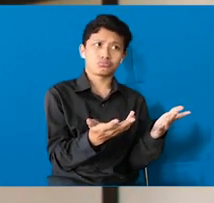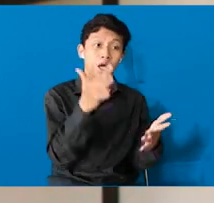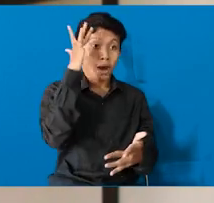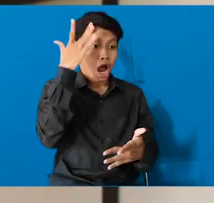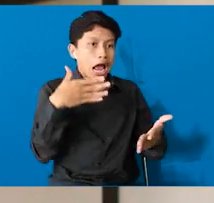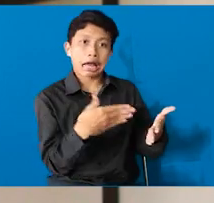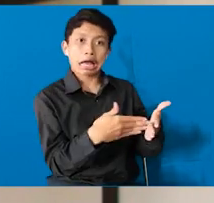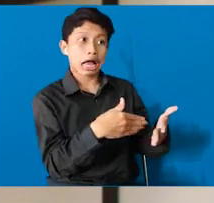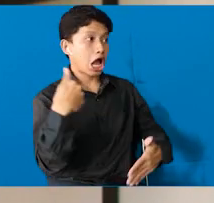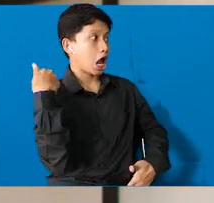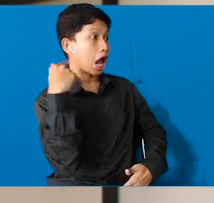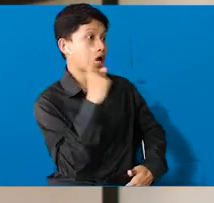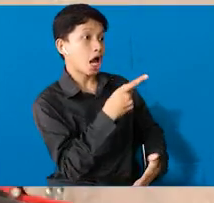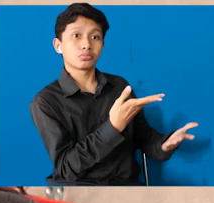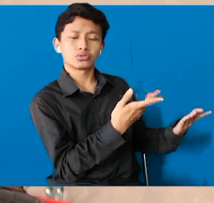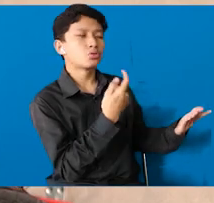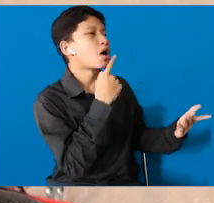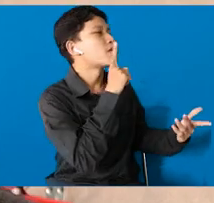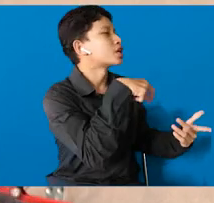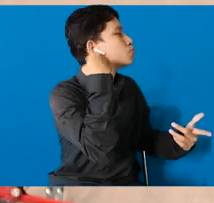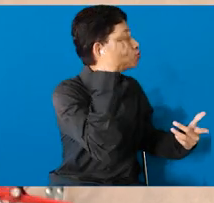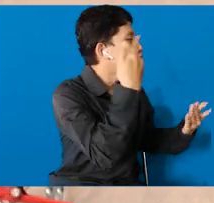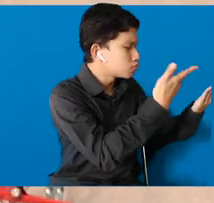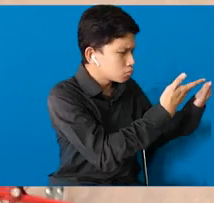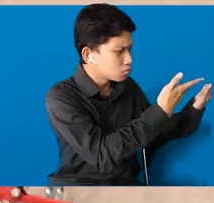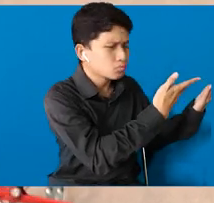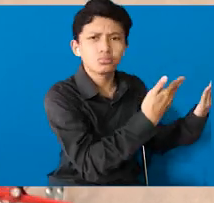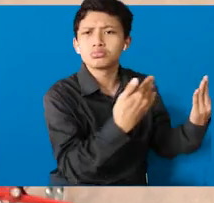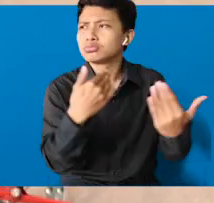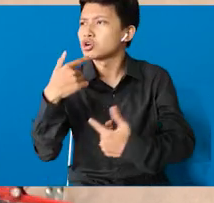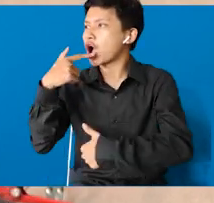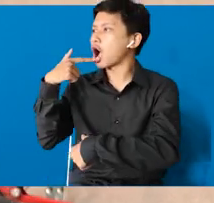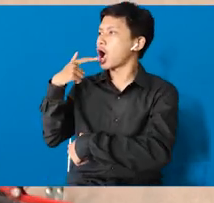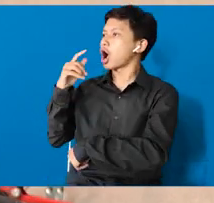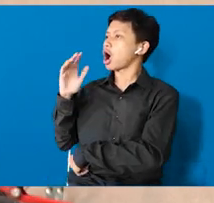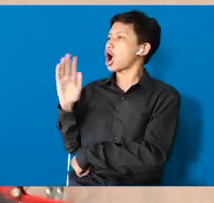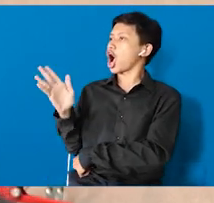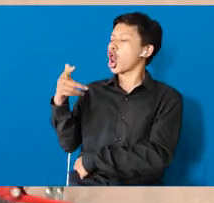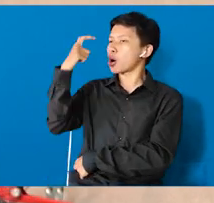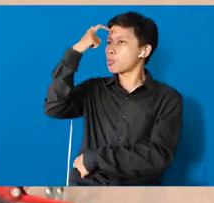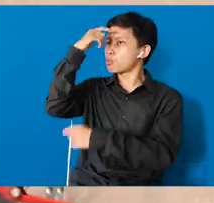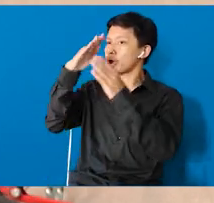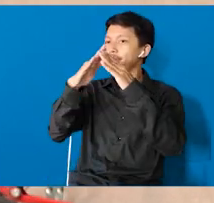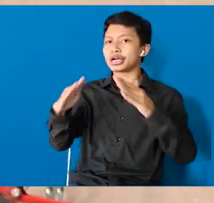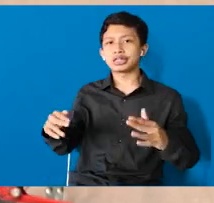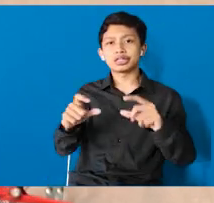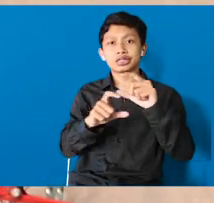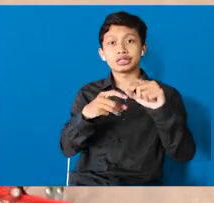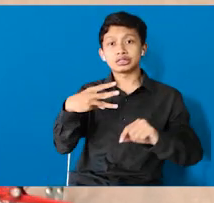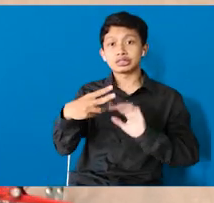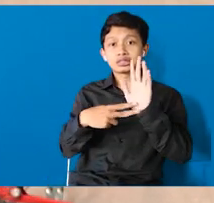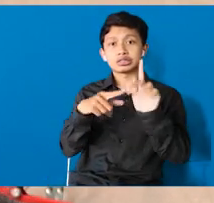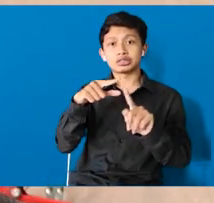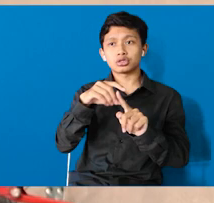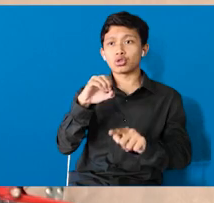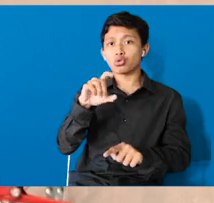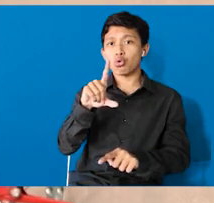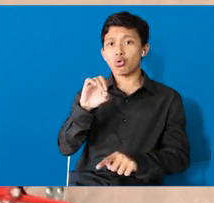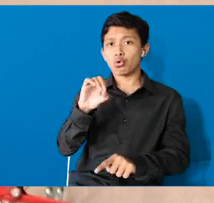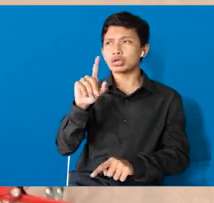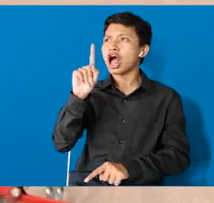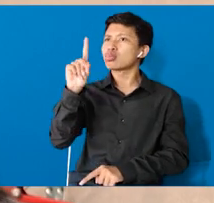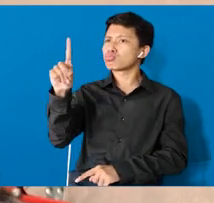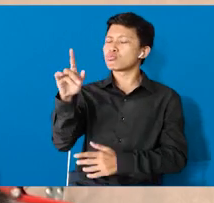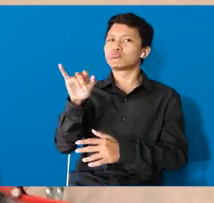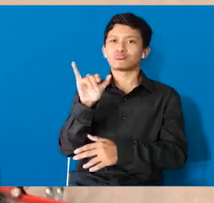melakukan pusbindu ini? Dari sisi Ibu dulu. Iya, kalau dari Puskesmas Sentolo 1, mestinya kami akan berpikir yang pertama